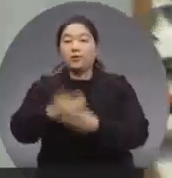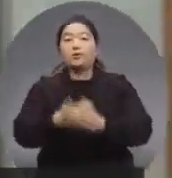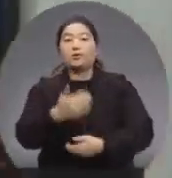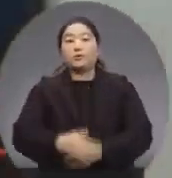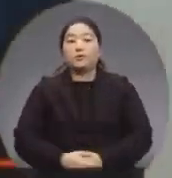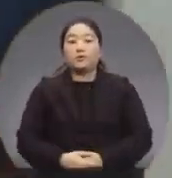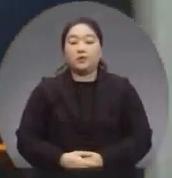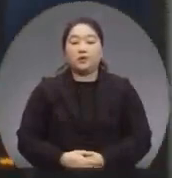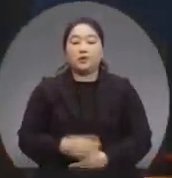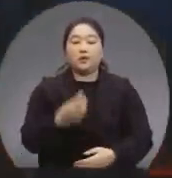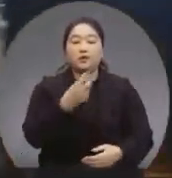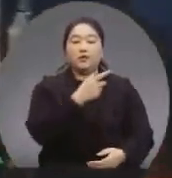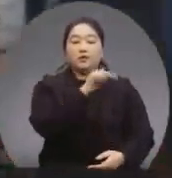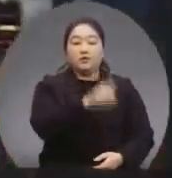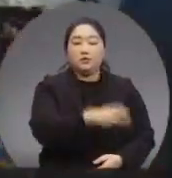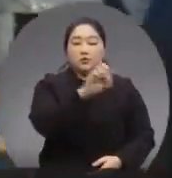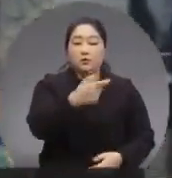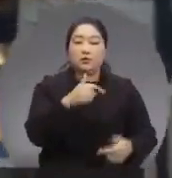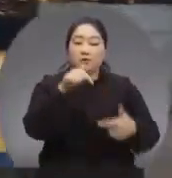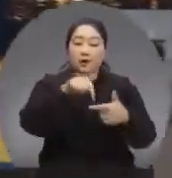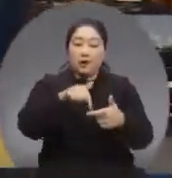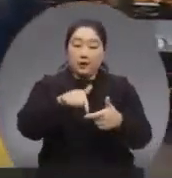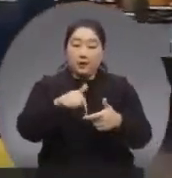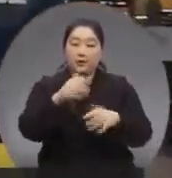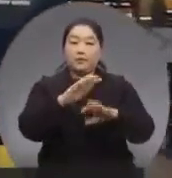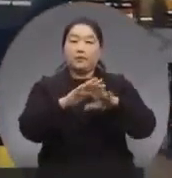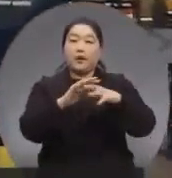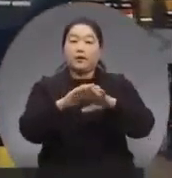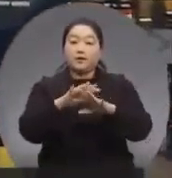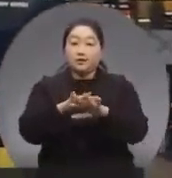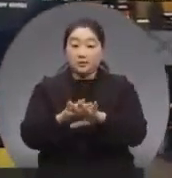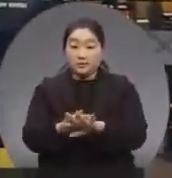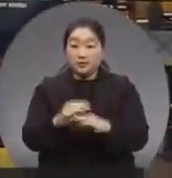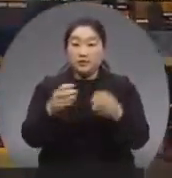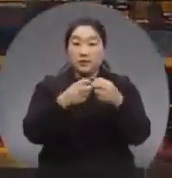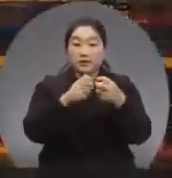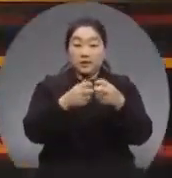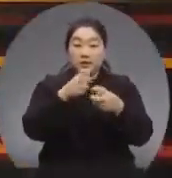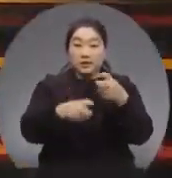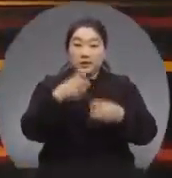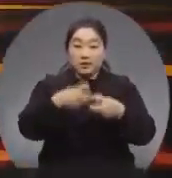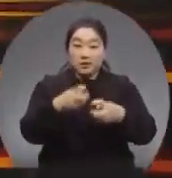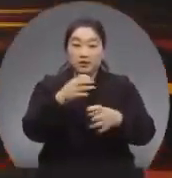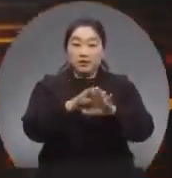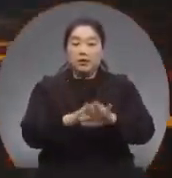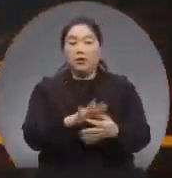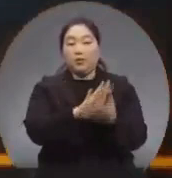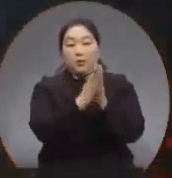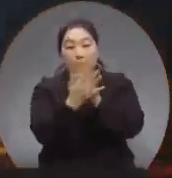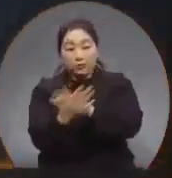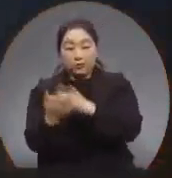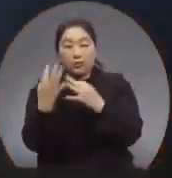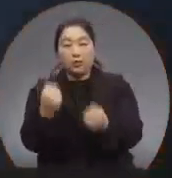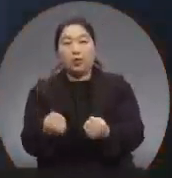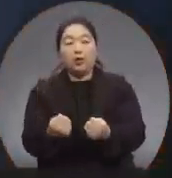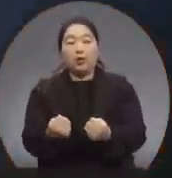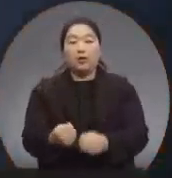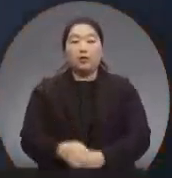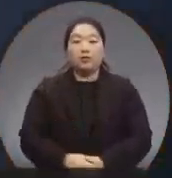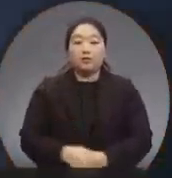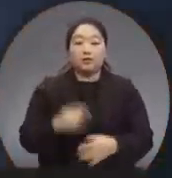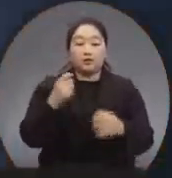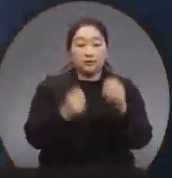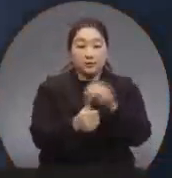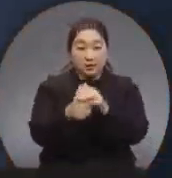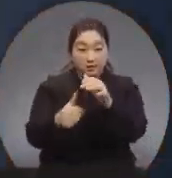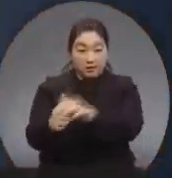뉴욕 강남 등 세계 도시 풍경을 퍼즐처럼 한데 모은 디지털 프린트 작업엔 변화무쌍하지만 개성을 잃은 현대